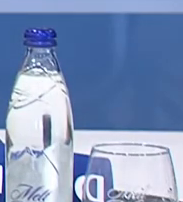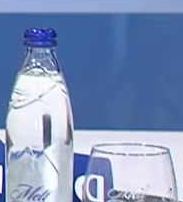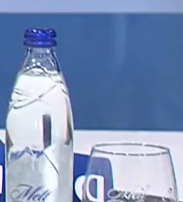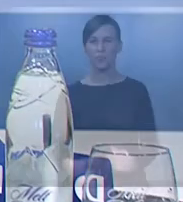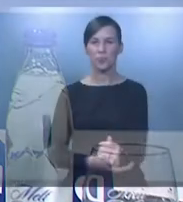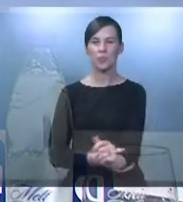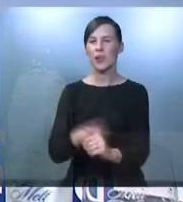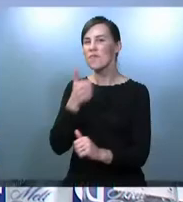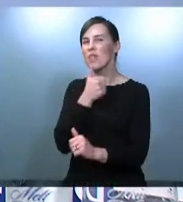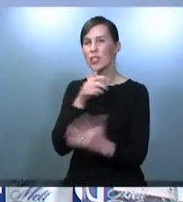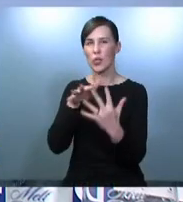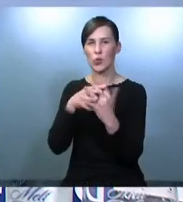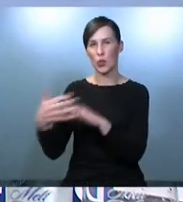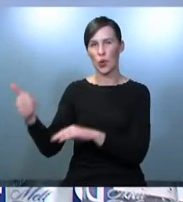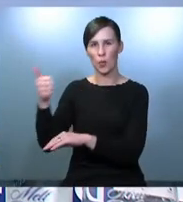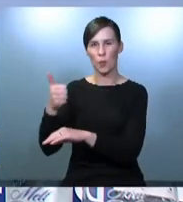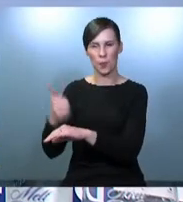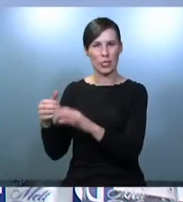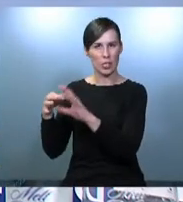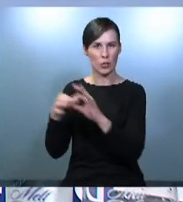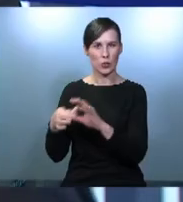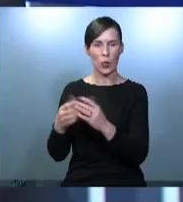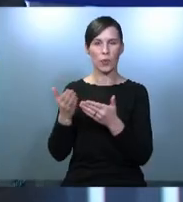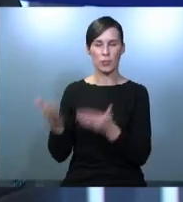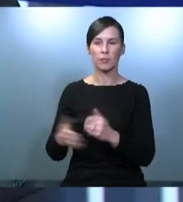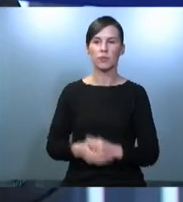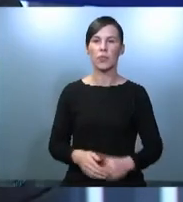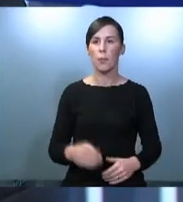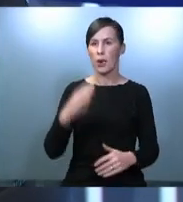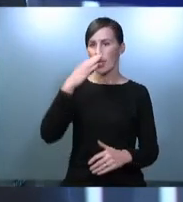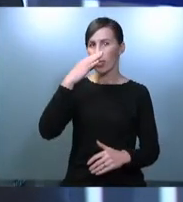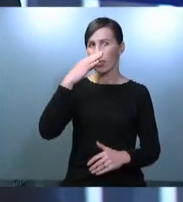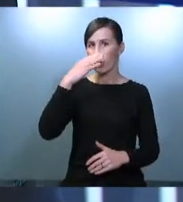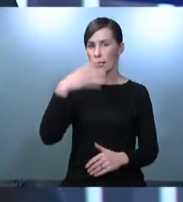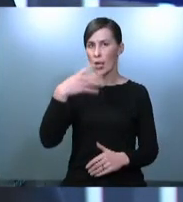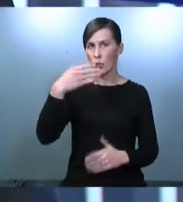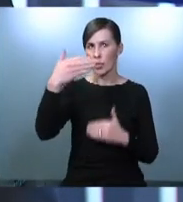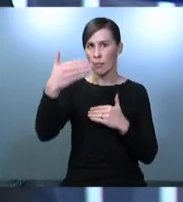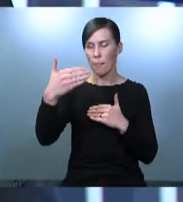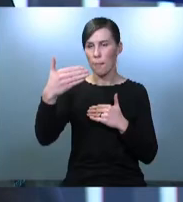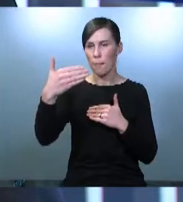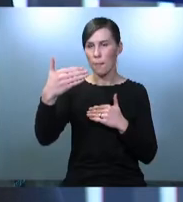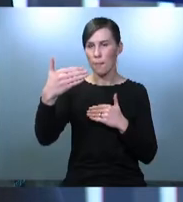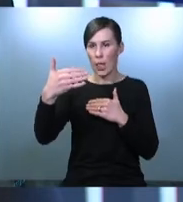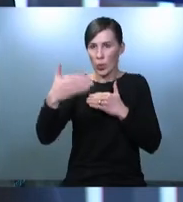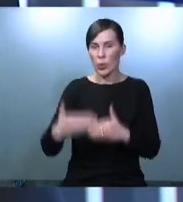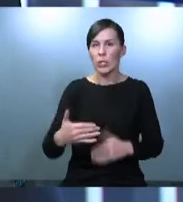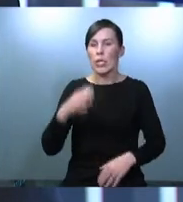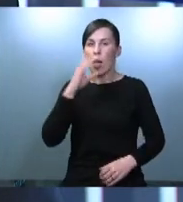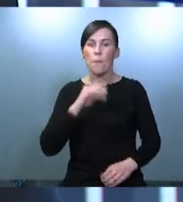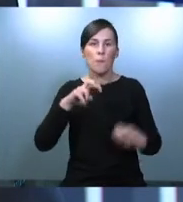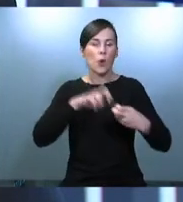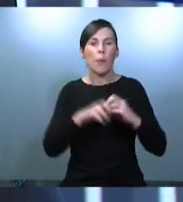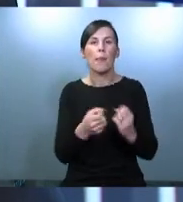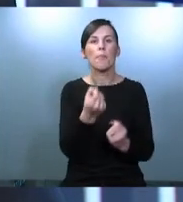sąjunga. Ačiū, iš tikrųjų labai gerai, kad per ketveris metus sugebėjo įsiaiškinti problemas, gaila, kad per tuos